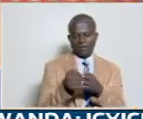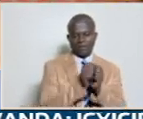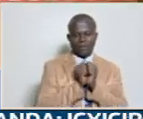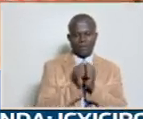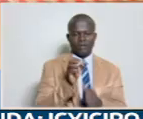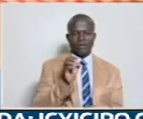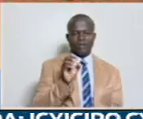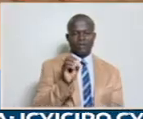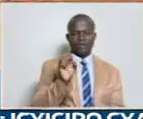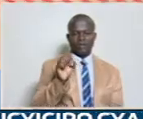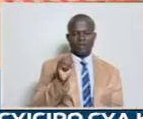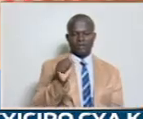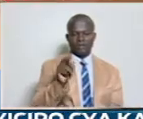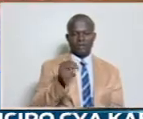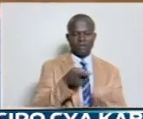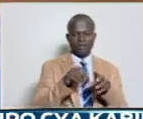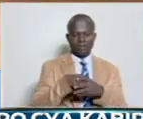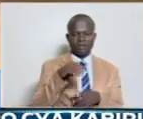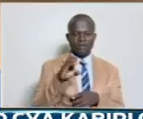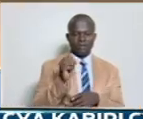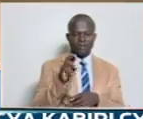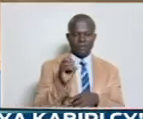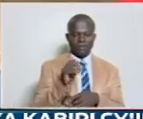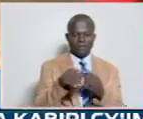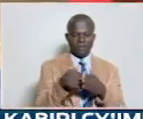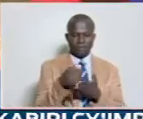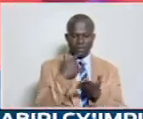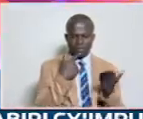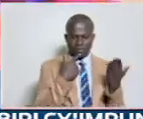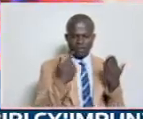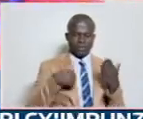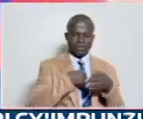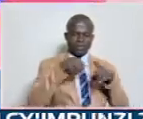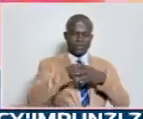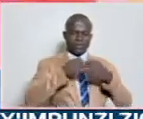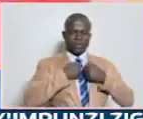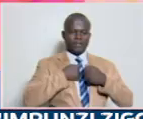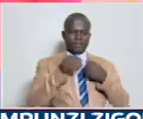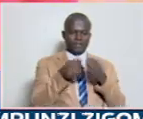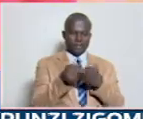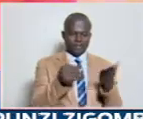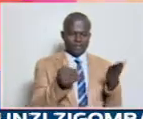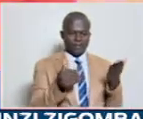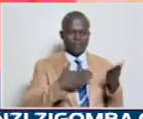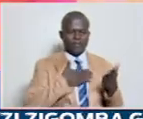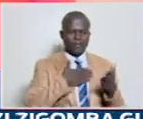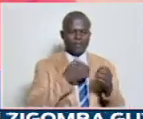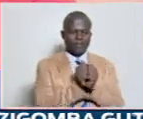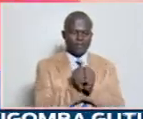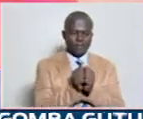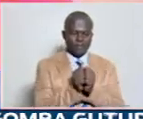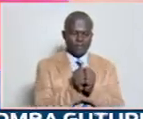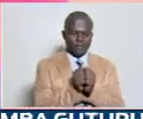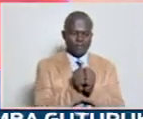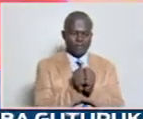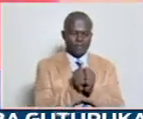na Usman ukomoka mu gihugu cya Cameroon. Usman, vous êtes ici au Rwanda, de quoi que vous avez apprécié depuis que vous êtes arrivé?